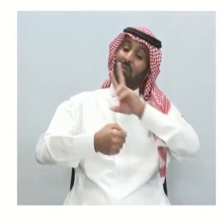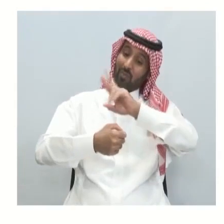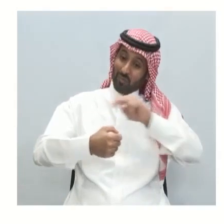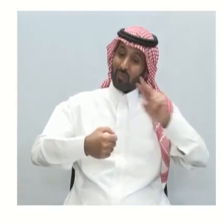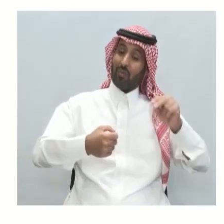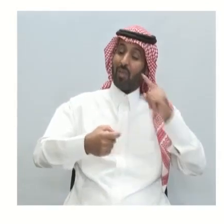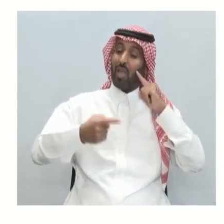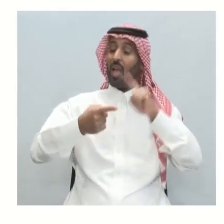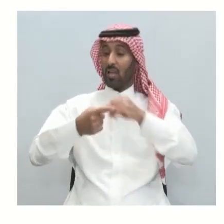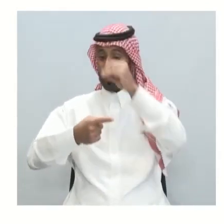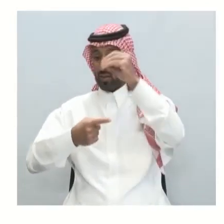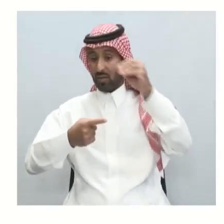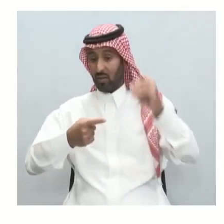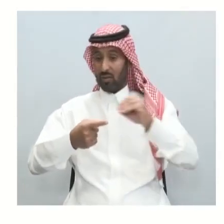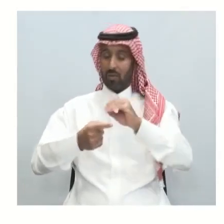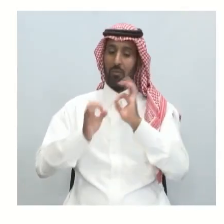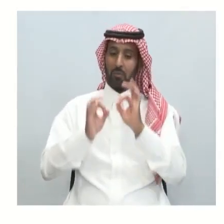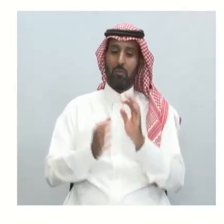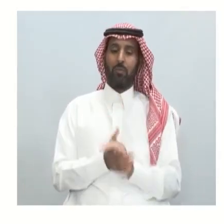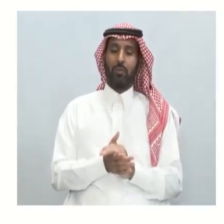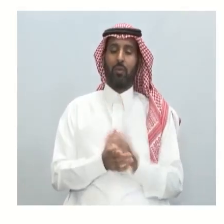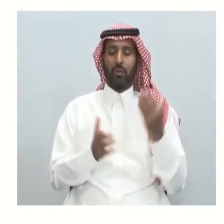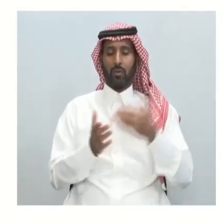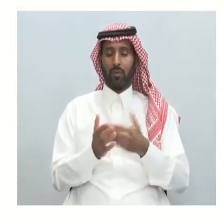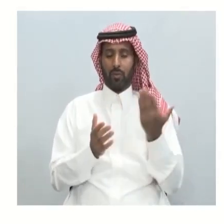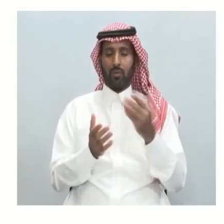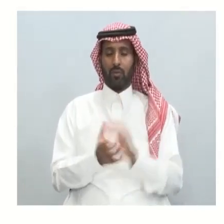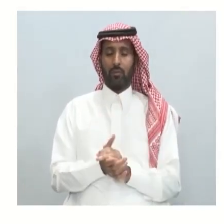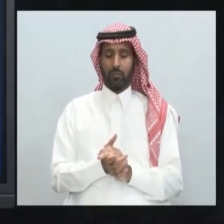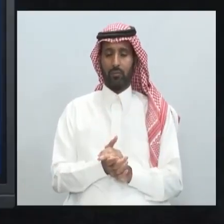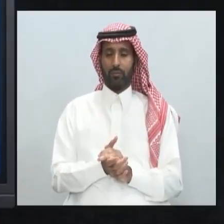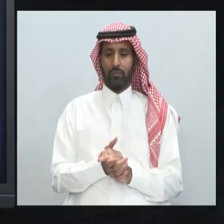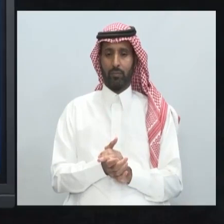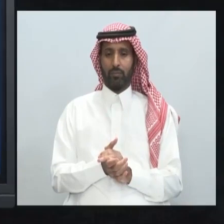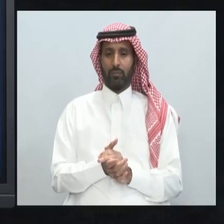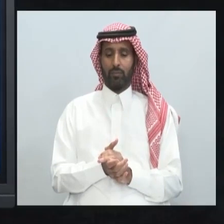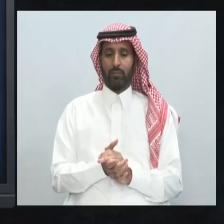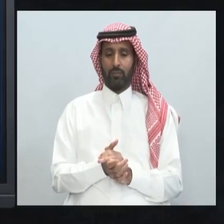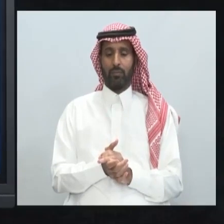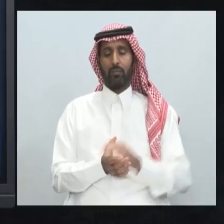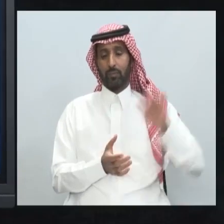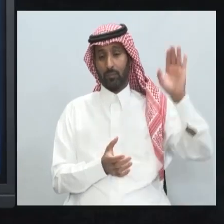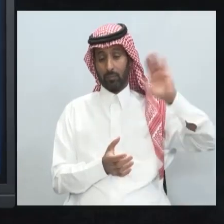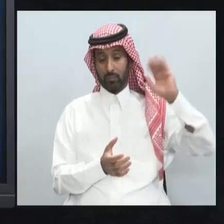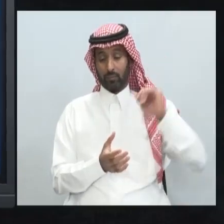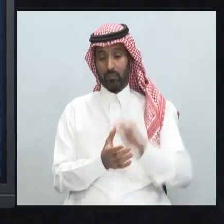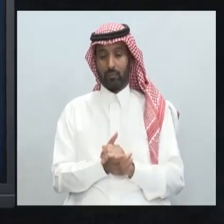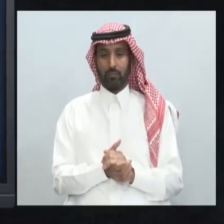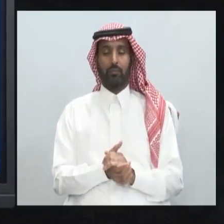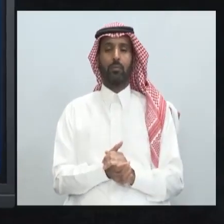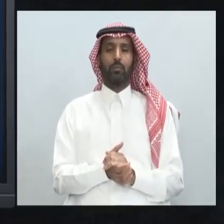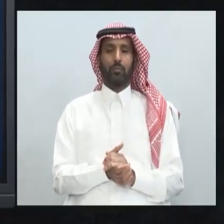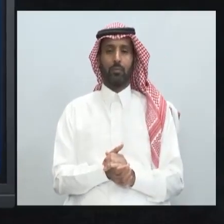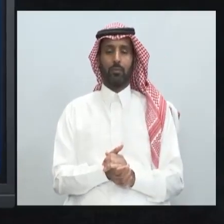والشحنه فيه موزعه بالتساوي الى هنا طلابي نصل الى نهايه درسنا لهذا اليوم شكرا لكم لحسن استماعكم